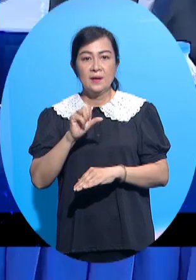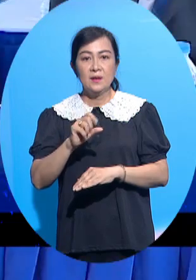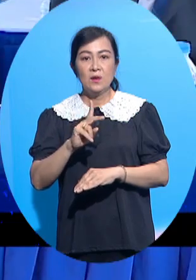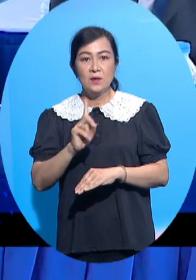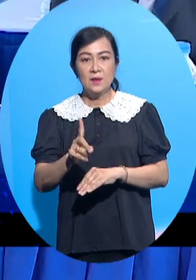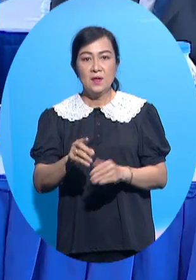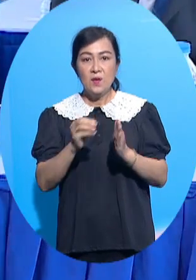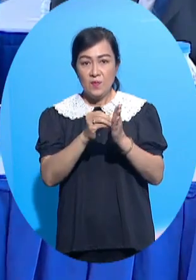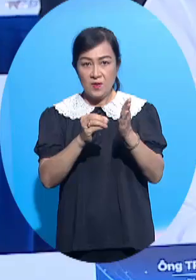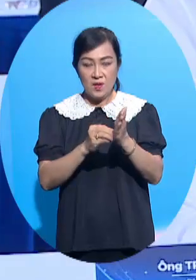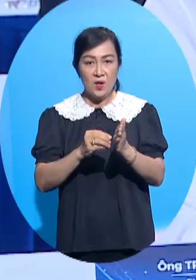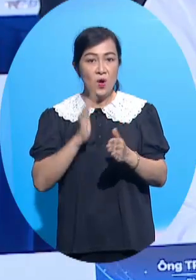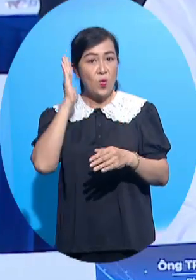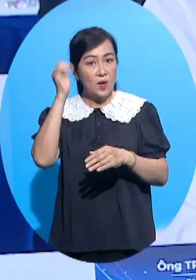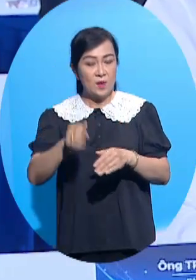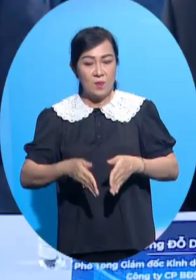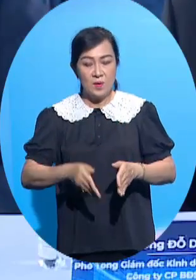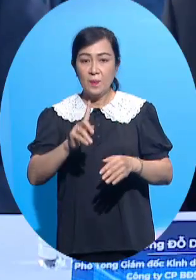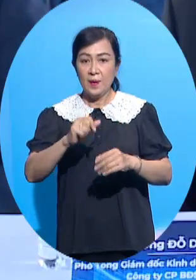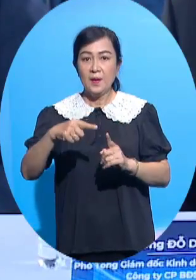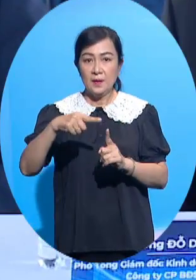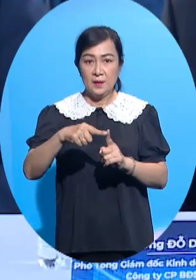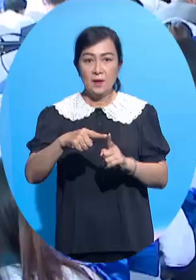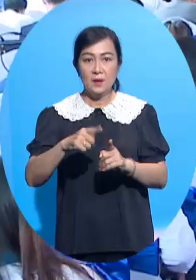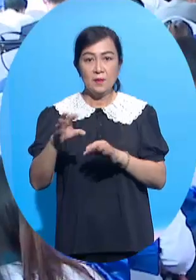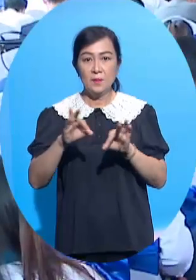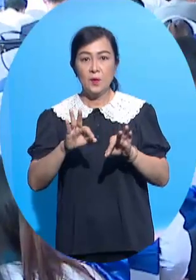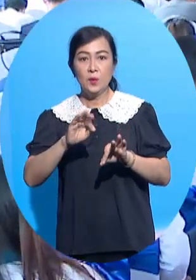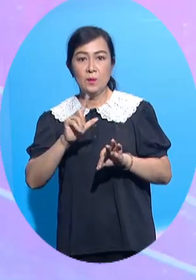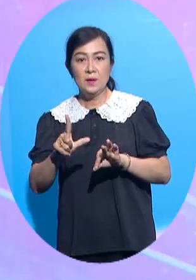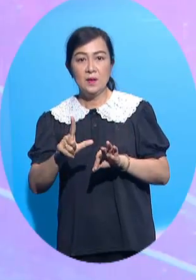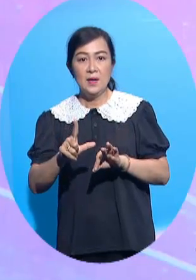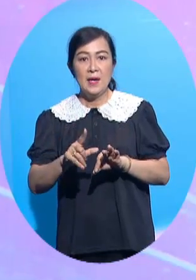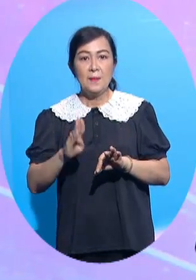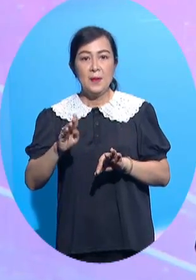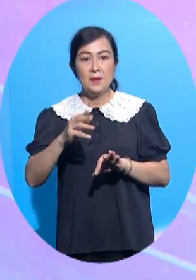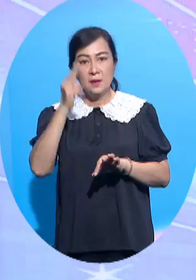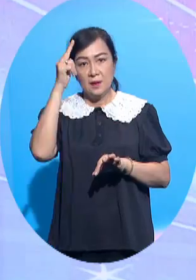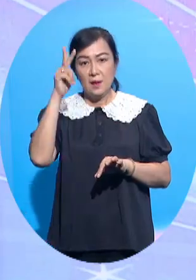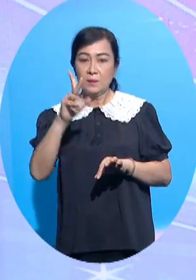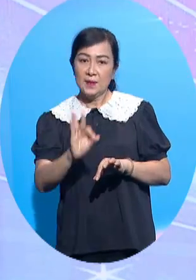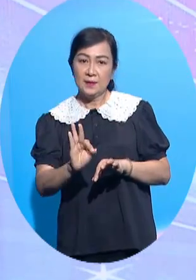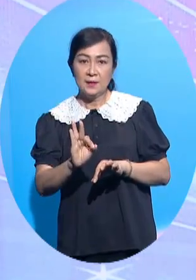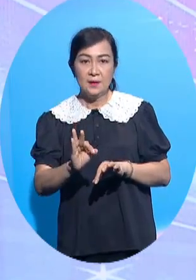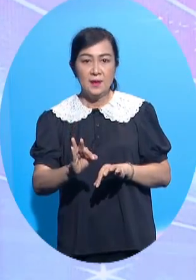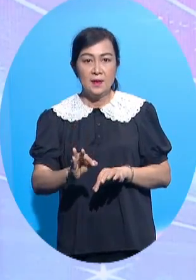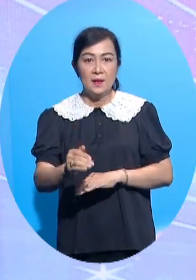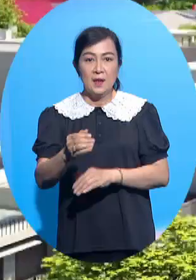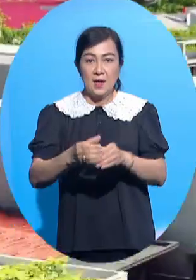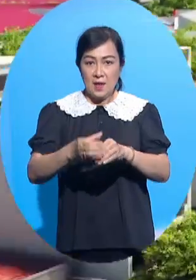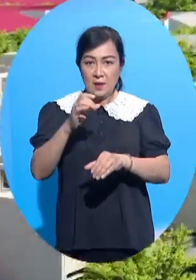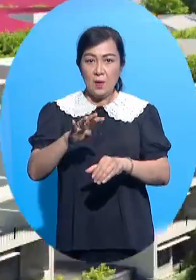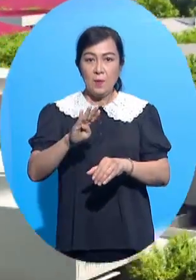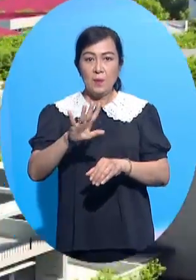vị trí đắc địa trên mặt tiền quốc lộ 1A, kết nối trực tiếp cao tốc thành phố Hồ Chí Minh Trung Lương, cao tốc Bến Lức Long Thành. Dự án được kiến tạo hệ thống